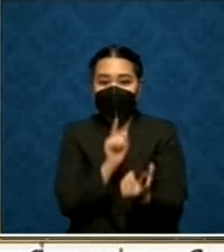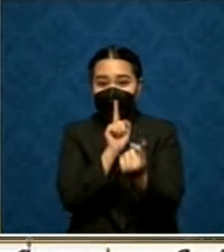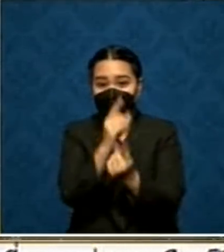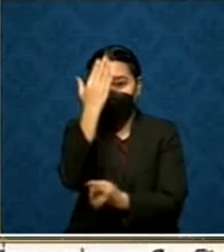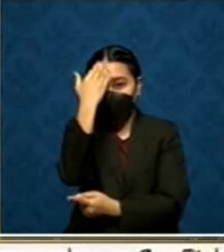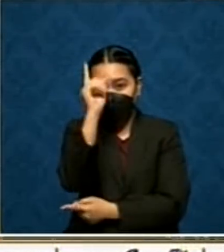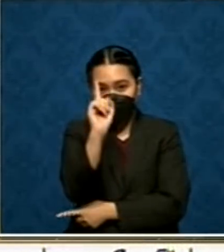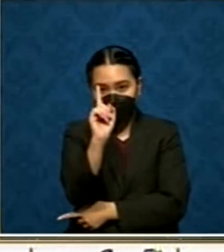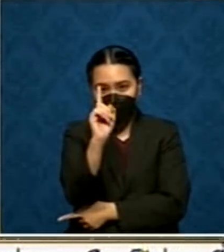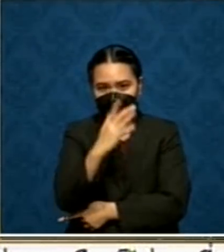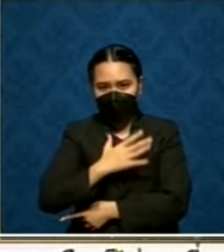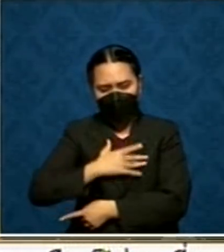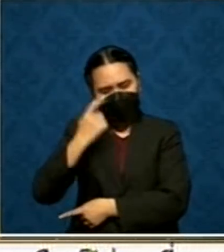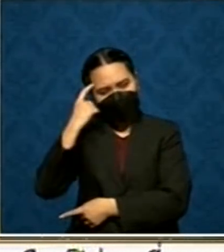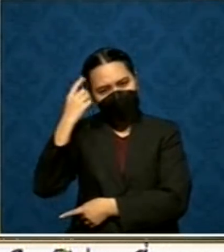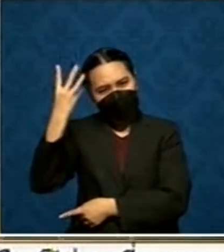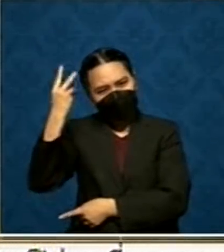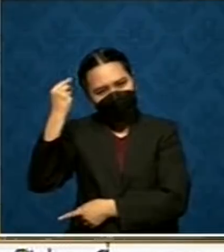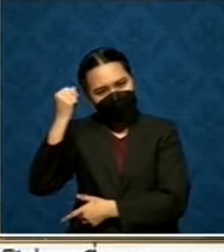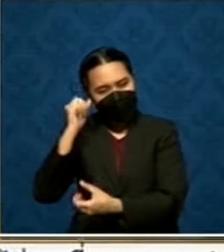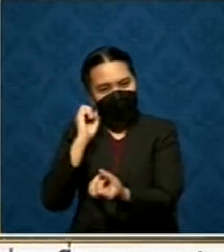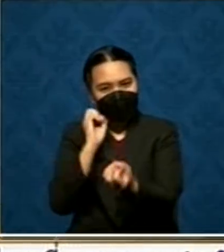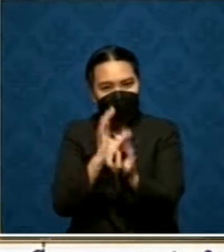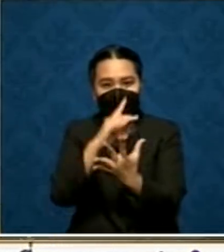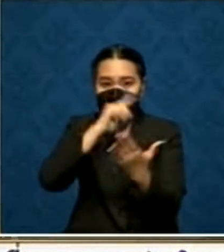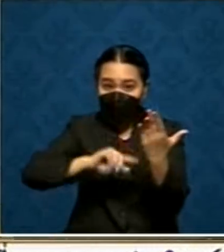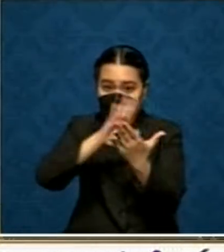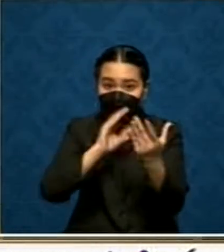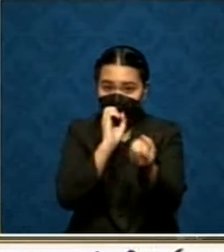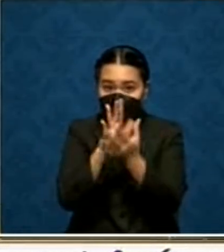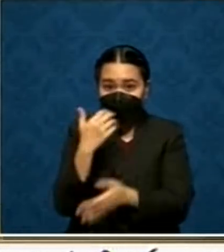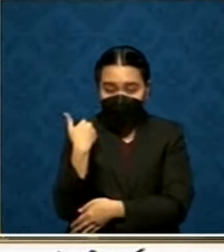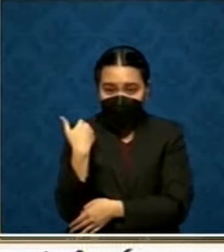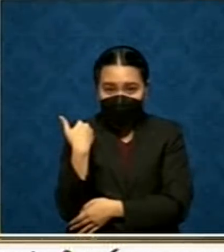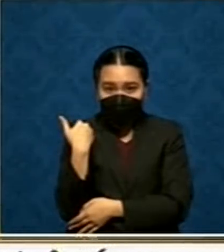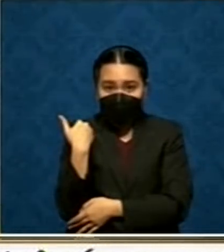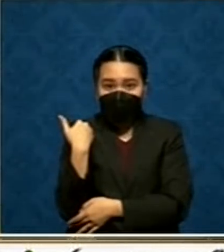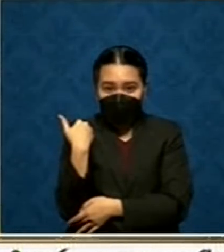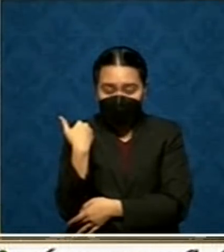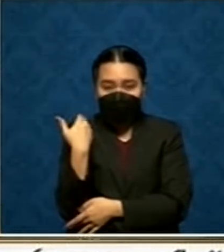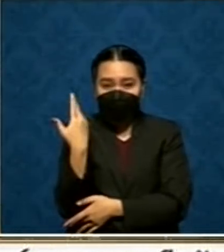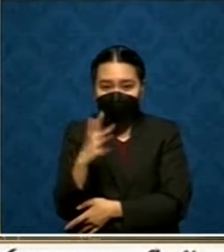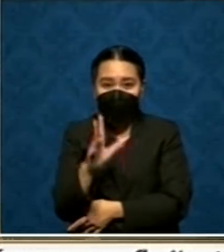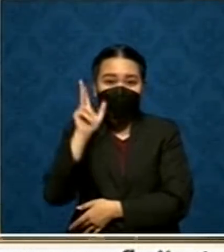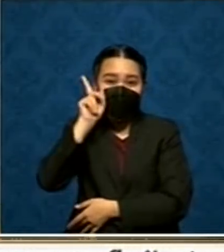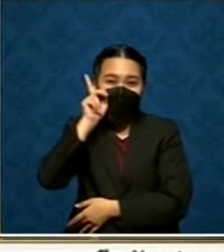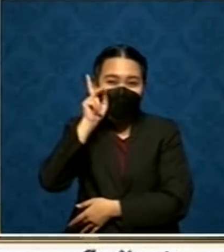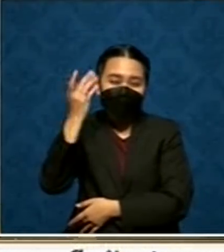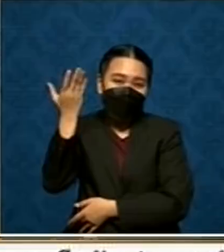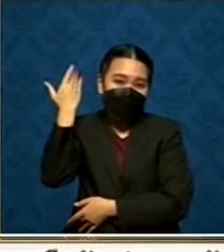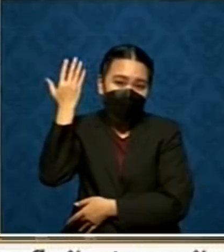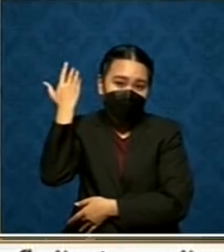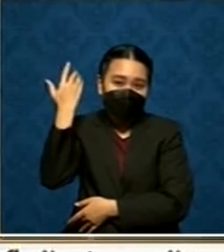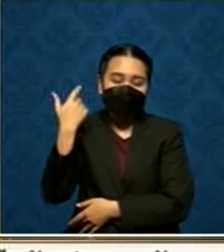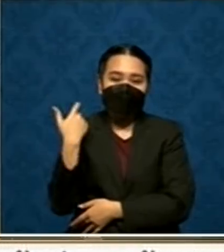นี่เราก็วิตกวามัจะกระทบกับประเทศชาิหอเปล่าและท้ายทสุด เป็นขาวเองานนเอง คะ